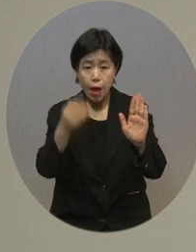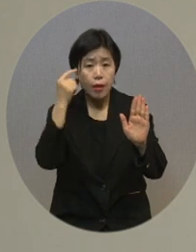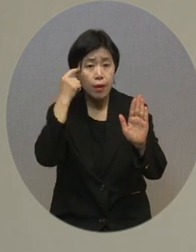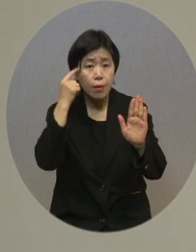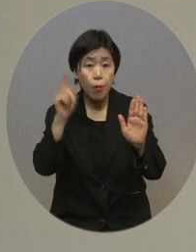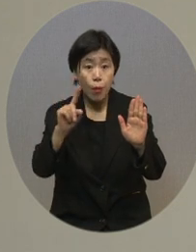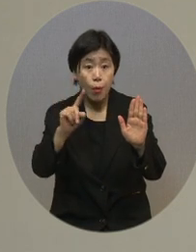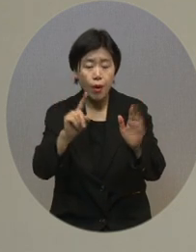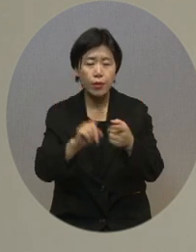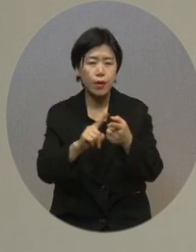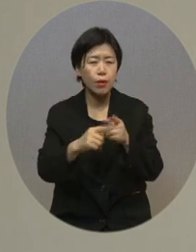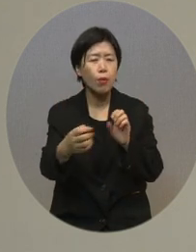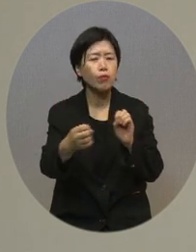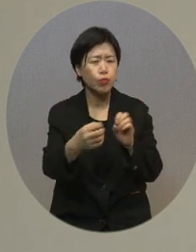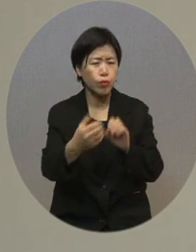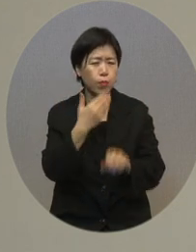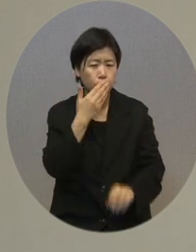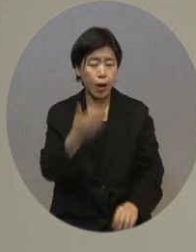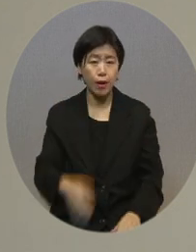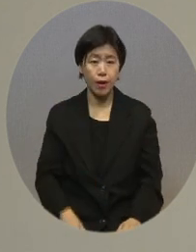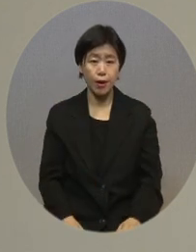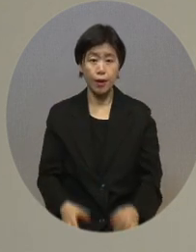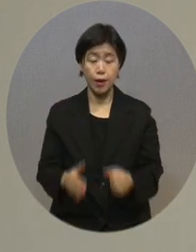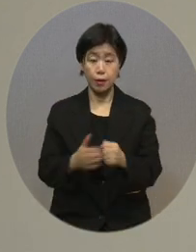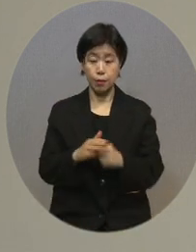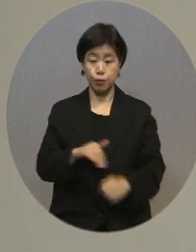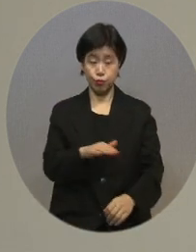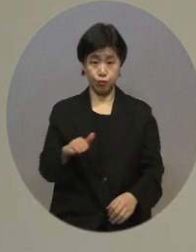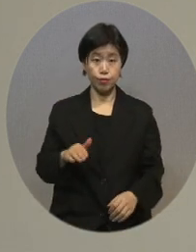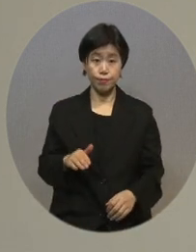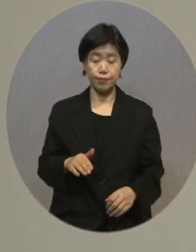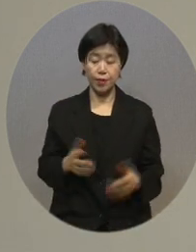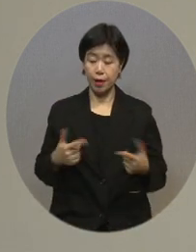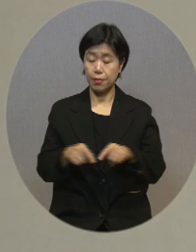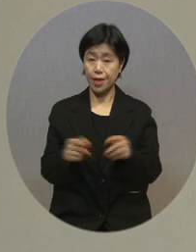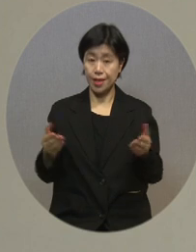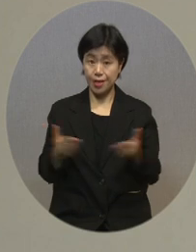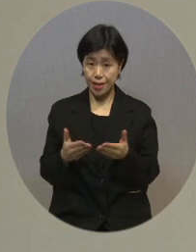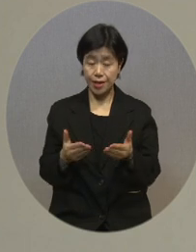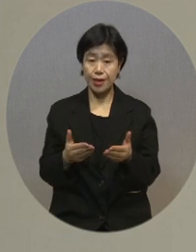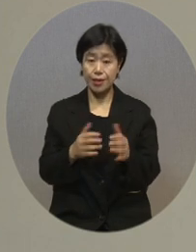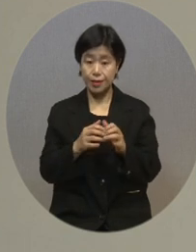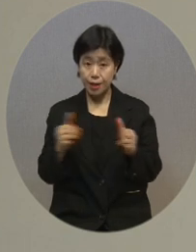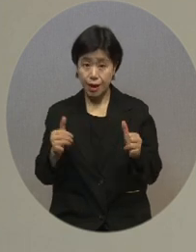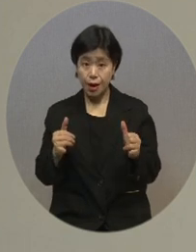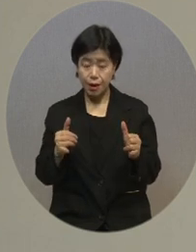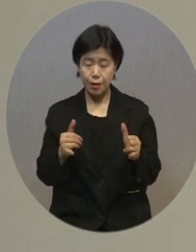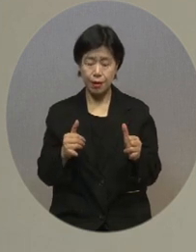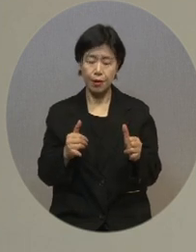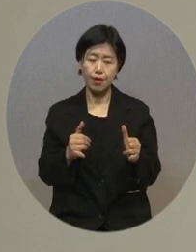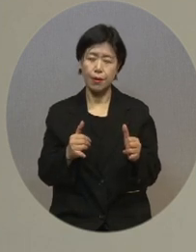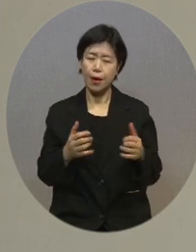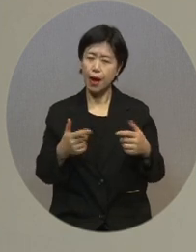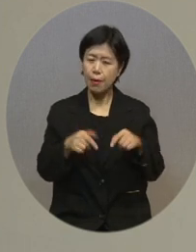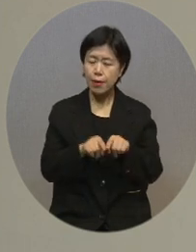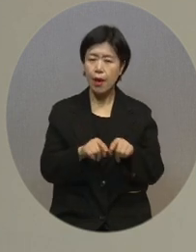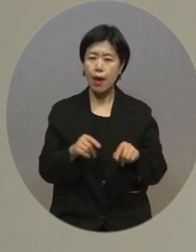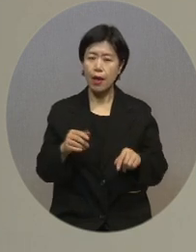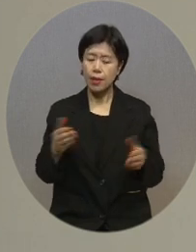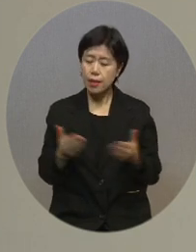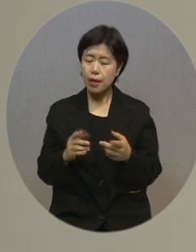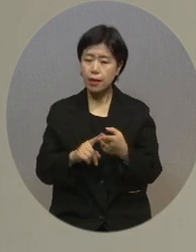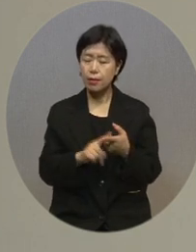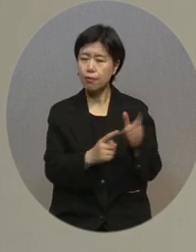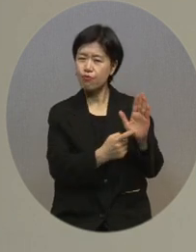하는 일을 적극적으로 알려라. 각 과에 그렇게 좀 요청을 하고 각 과에서도 주민들한테 자신들이 하는